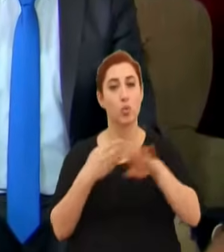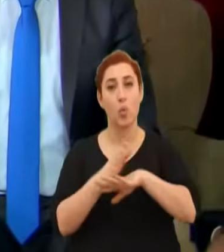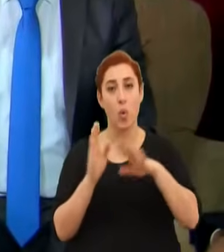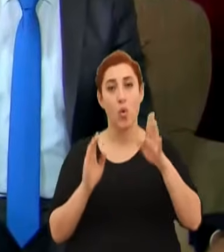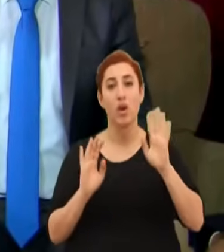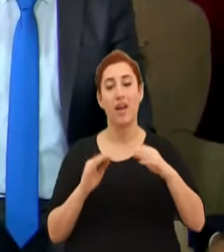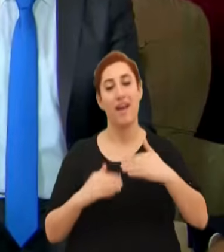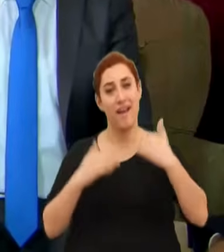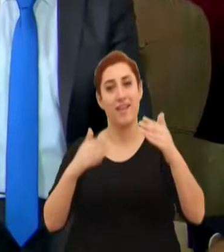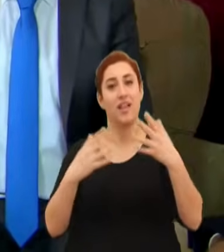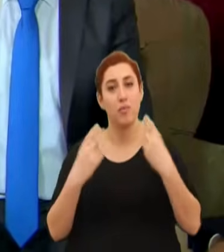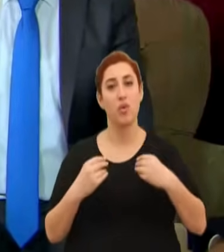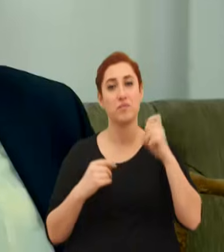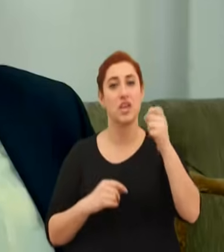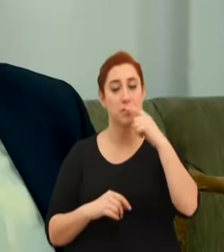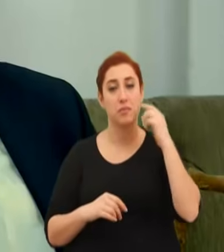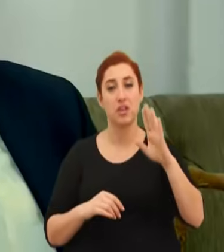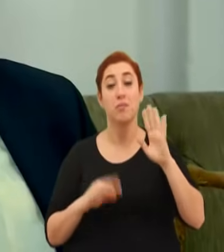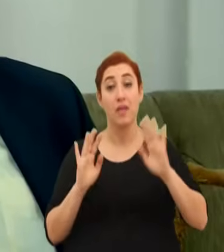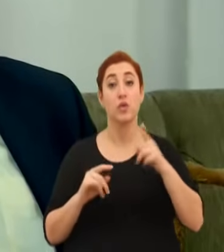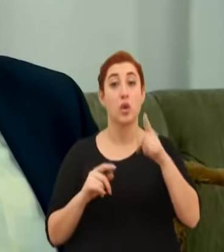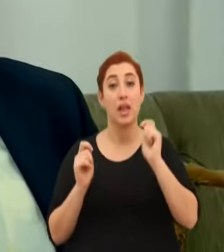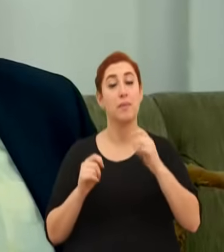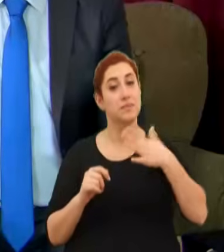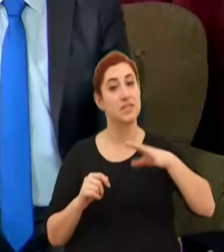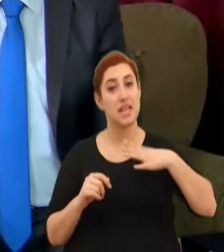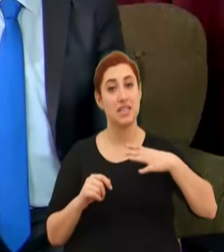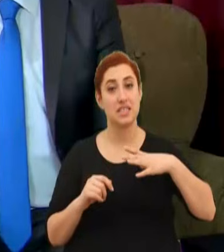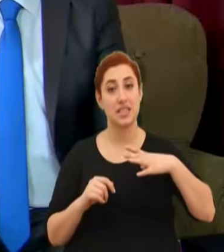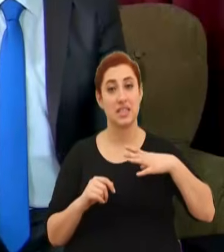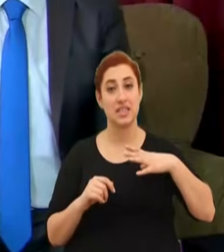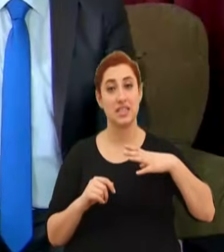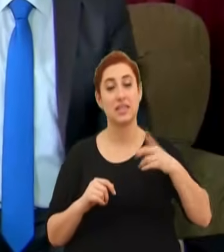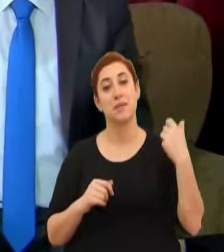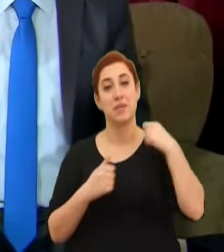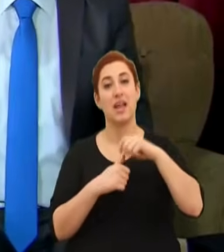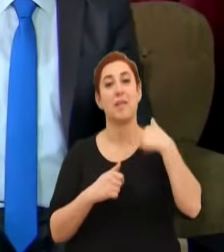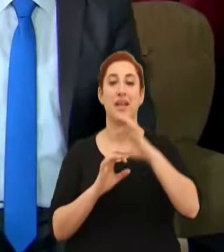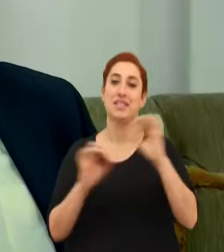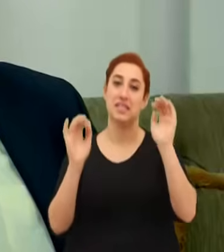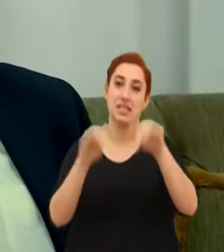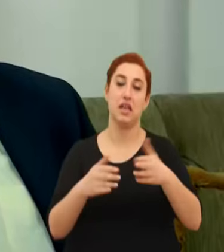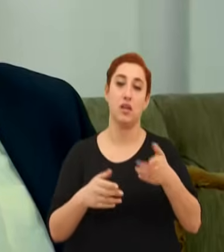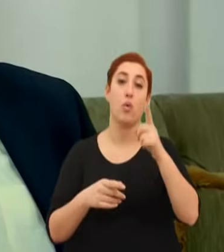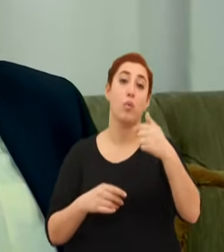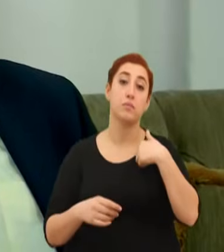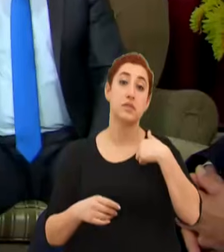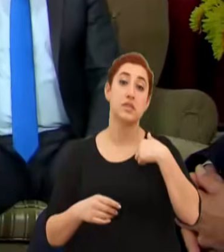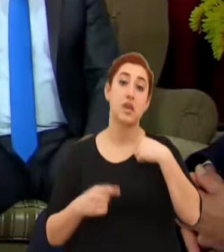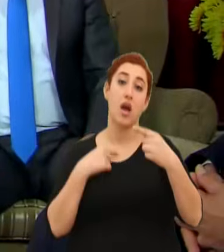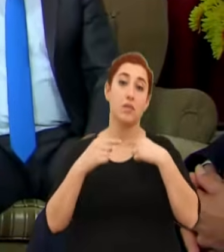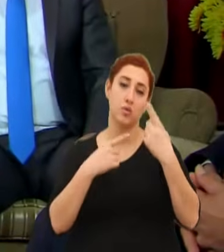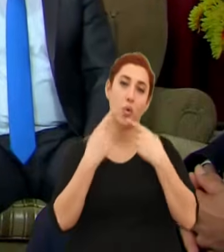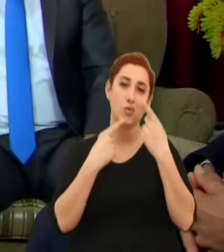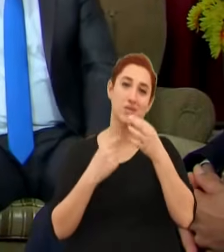doğru. Erteleyelim bu işi Cezmi Beyciğim. Hatta şöyle yapalım isterseniz. Bir dahakine bensiz gelin. Onu biz